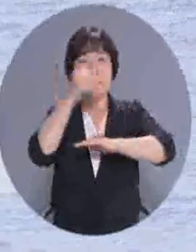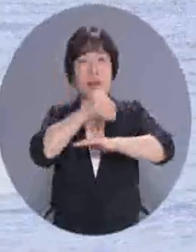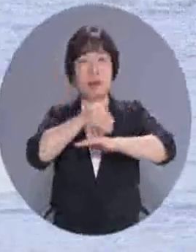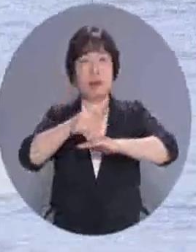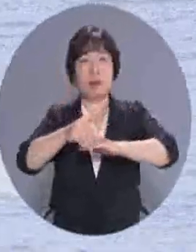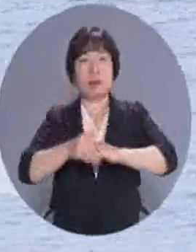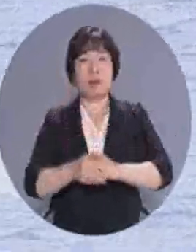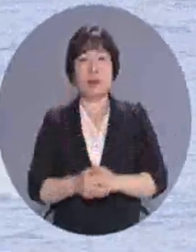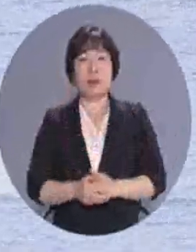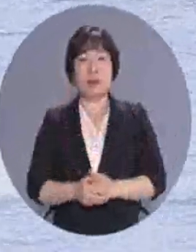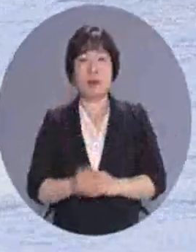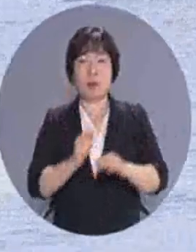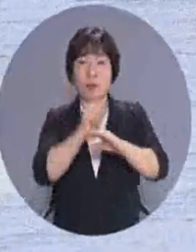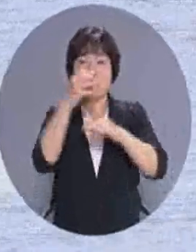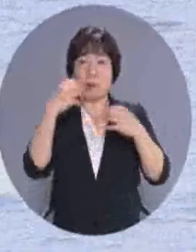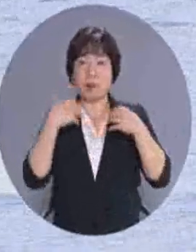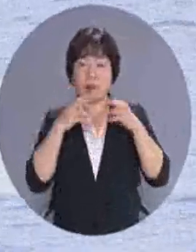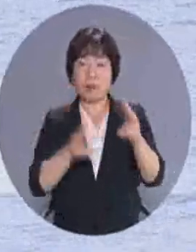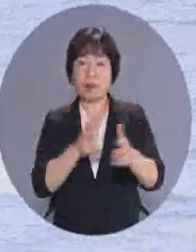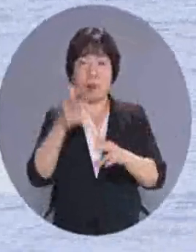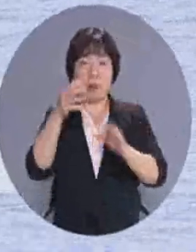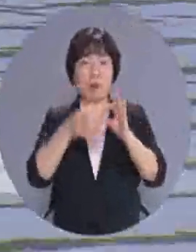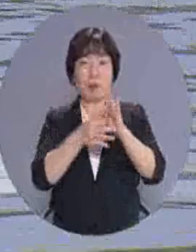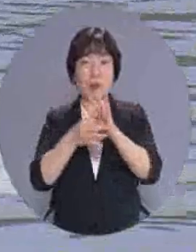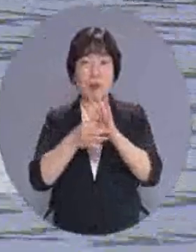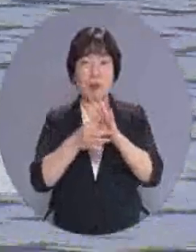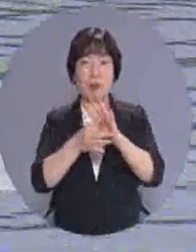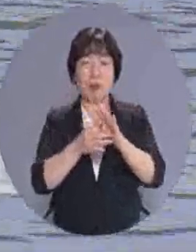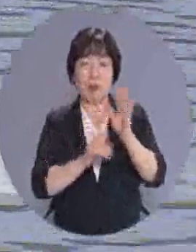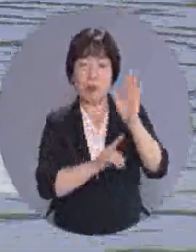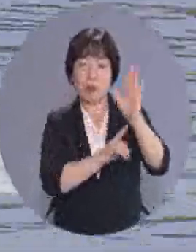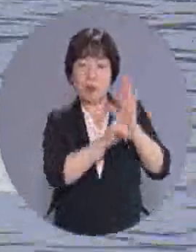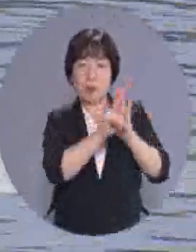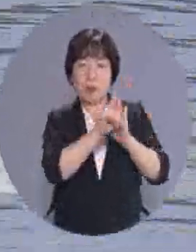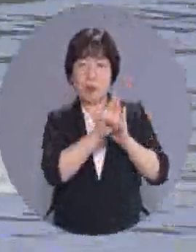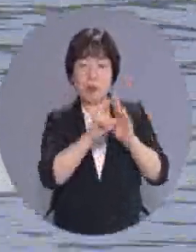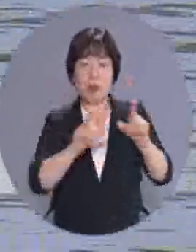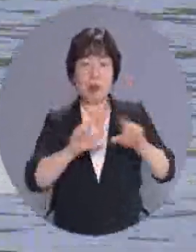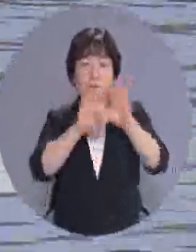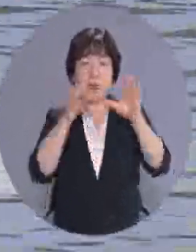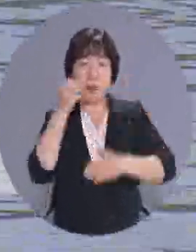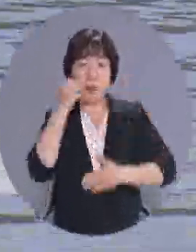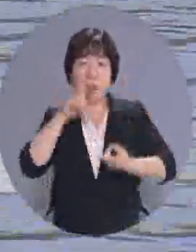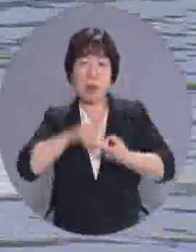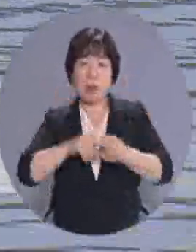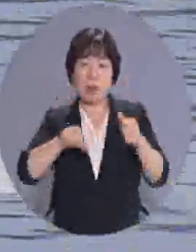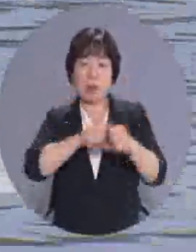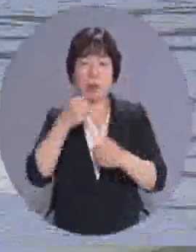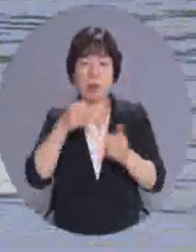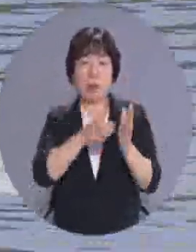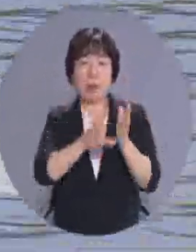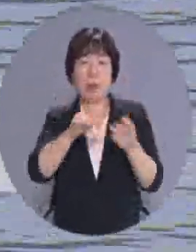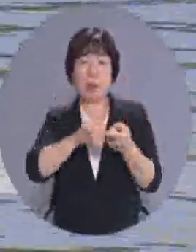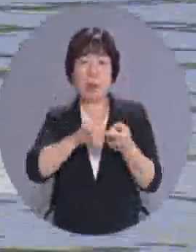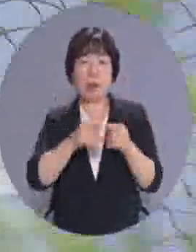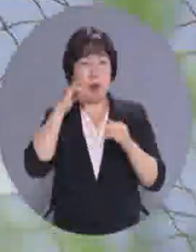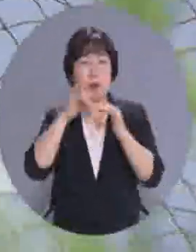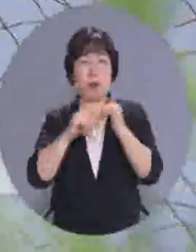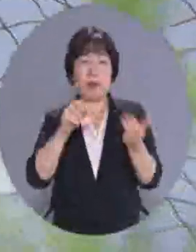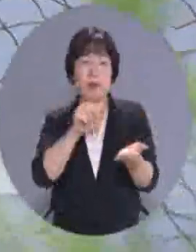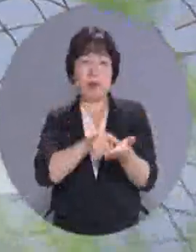계획입니다 고군은 이번 사업을 통해 최근 고수온 등 기후 변화에 따른 환경 악화로 어려움을 겪고